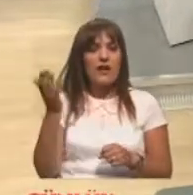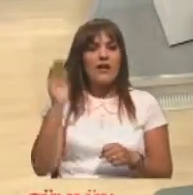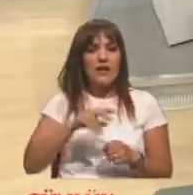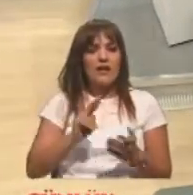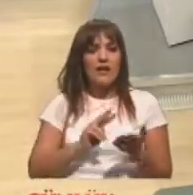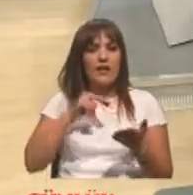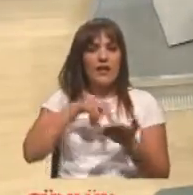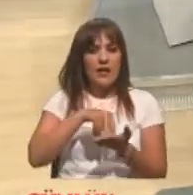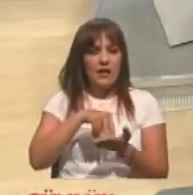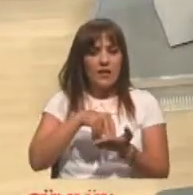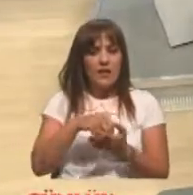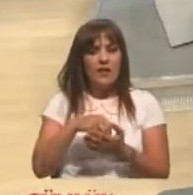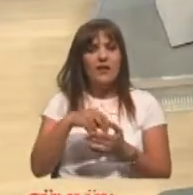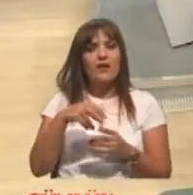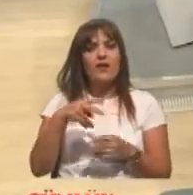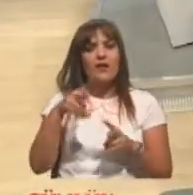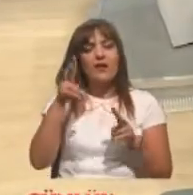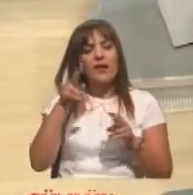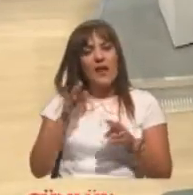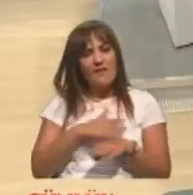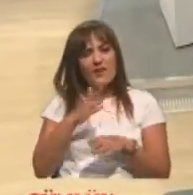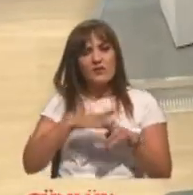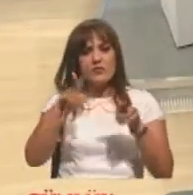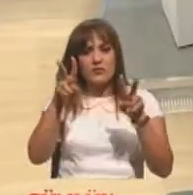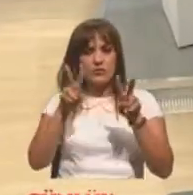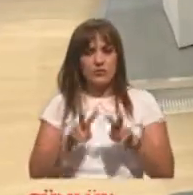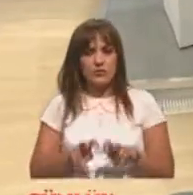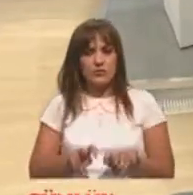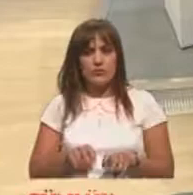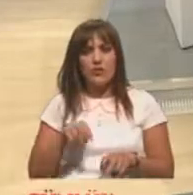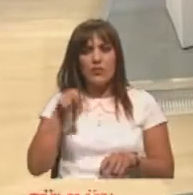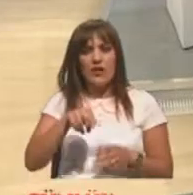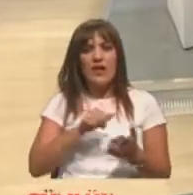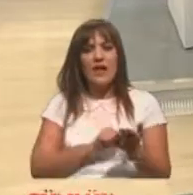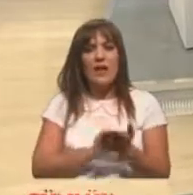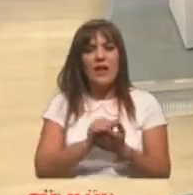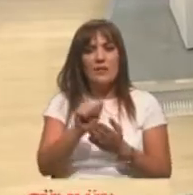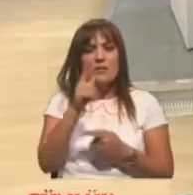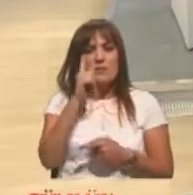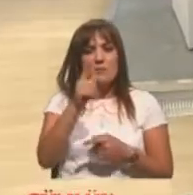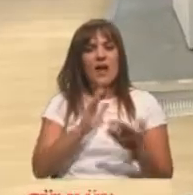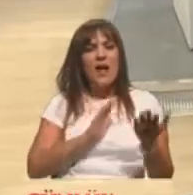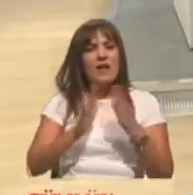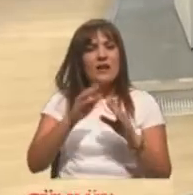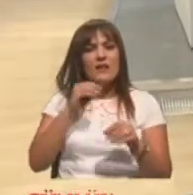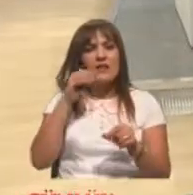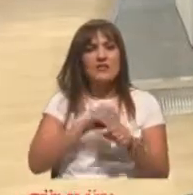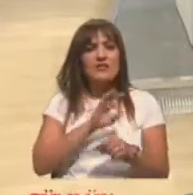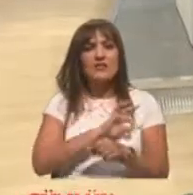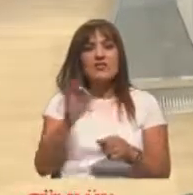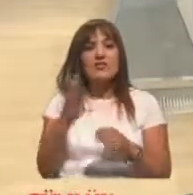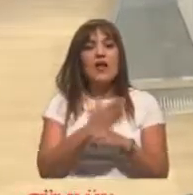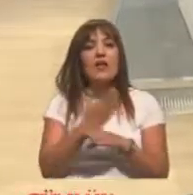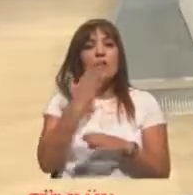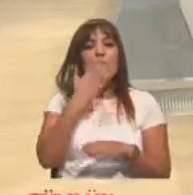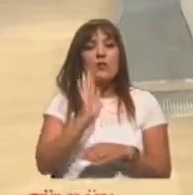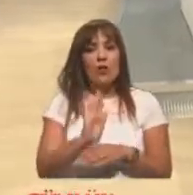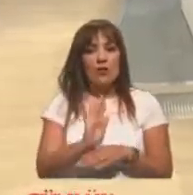ve kalktın. Ve yavaşça oturdum. Bunların hepsini bir hareketin içinde hiç alet